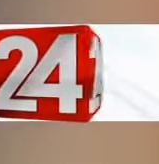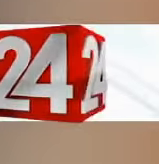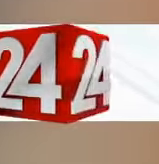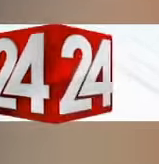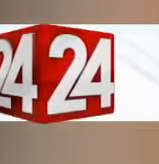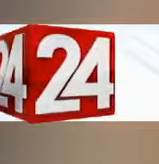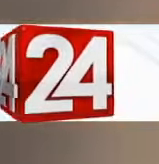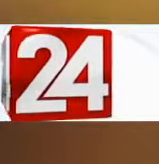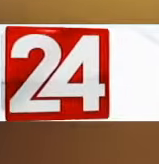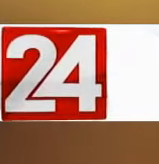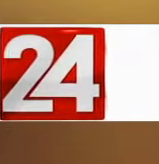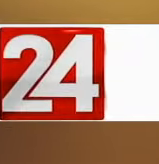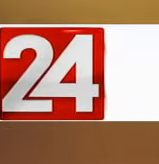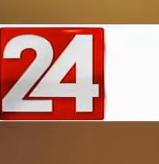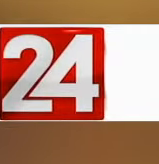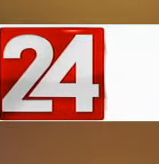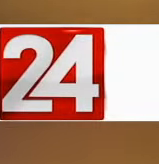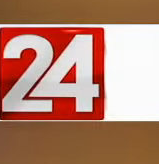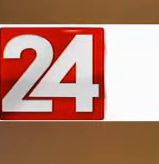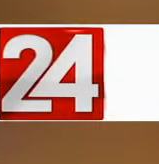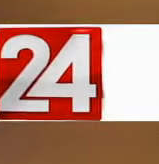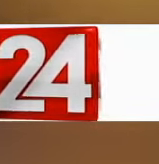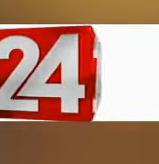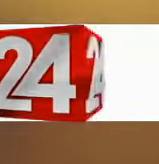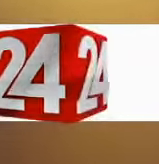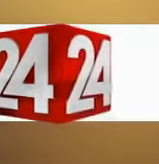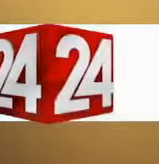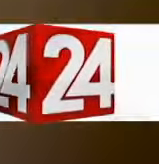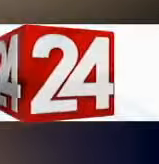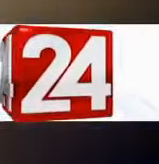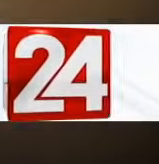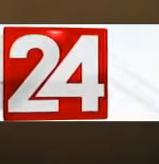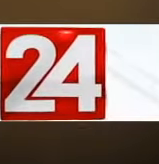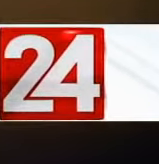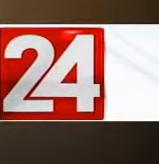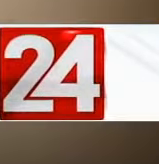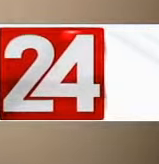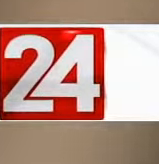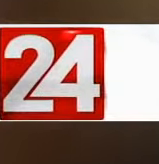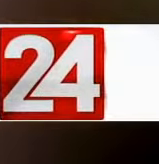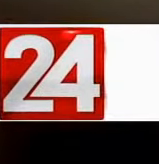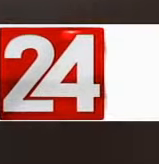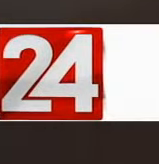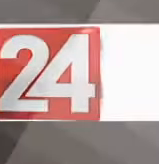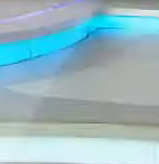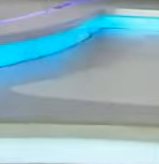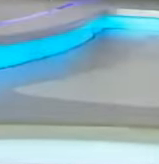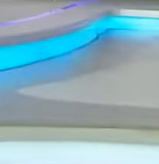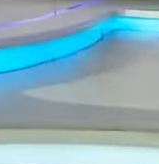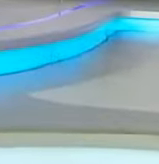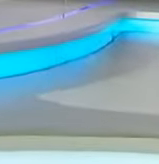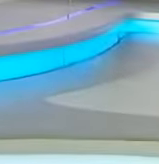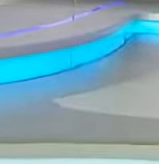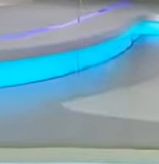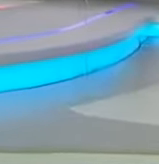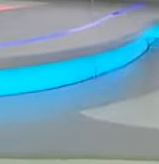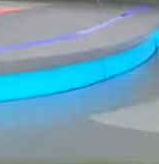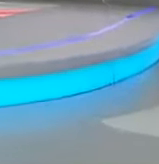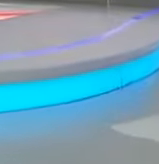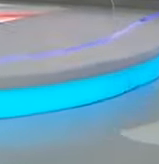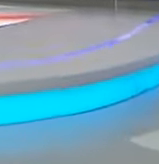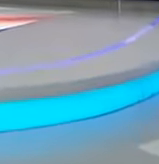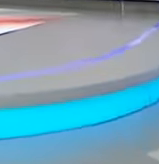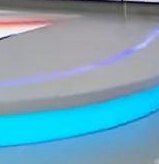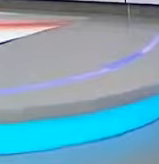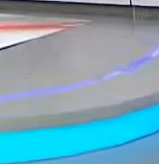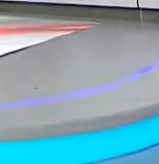At ang pamilyang may sepak sa iba't ibang abubot kahit matapon na. Walang patid na pagtutok. Dito lang po